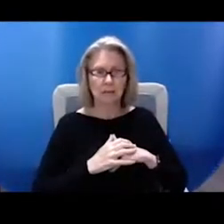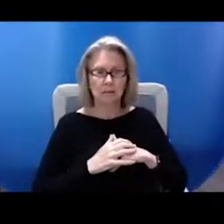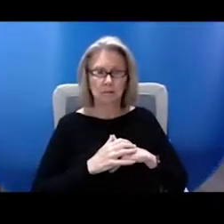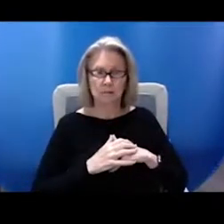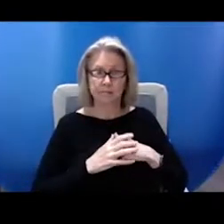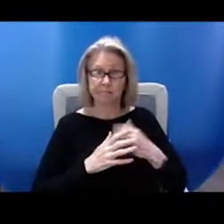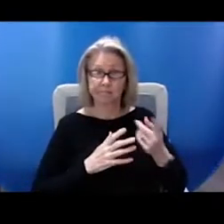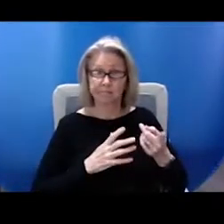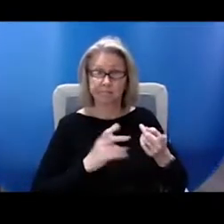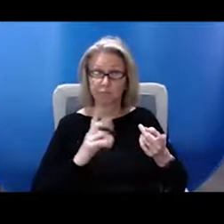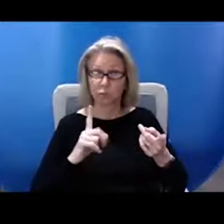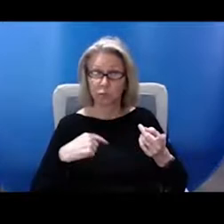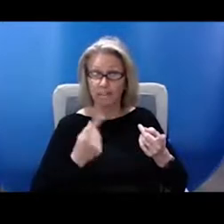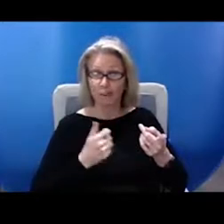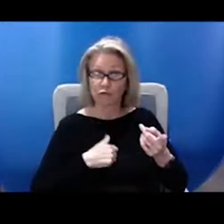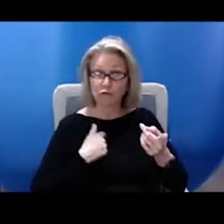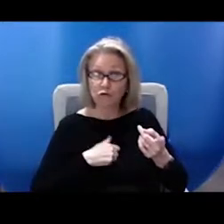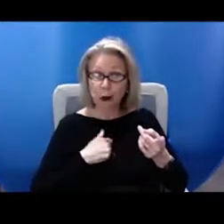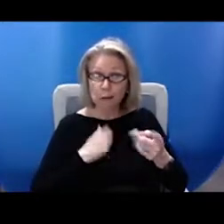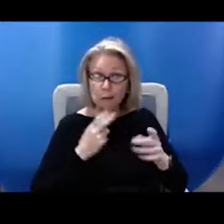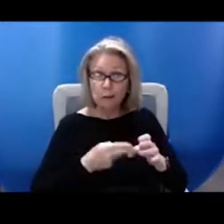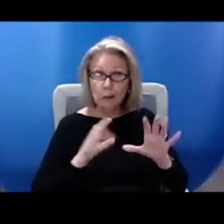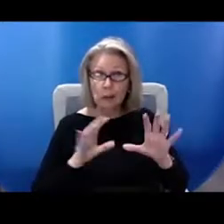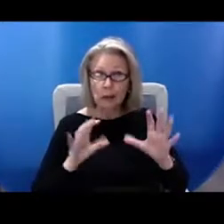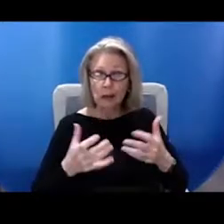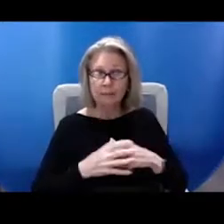apakah kamu pernah berpikir menyesal berkolektif?